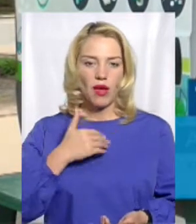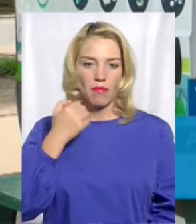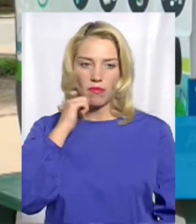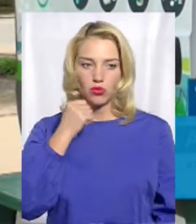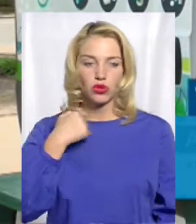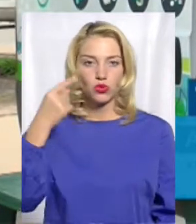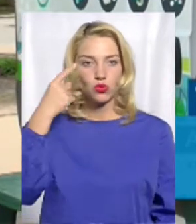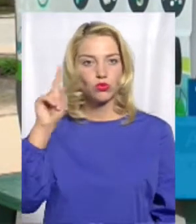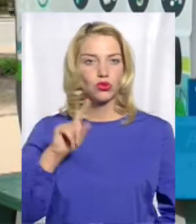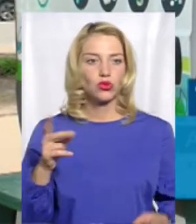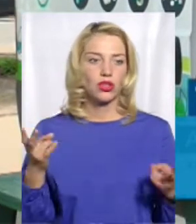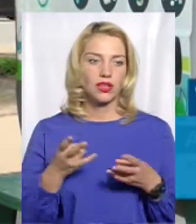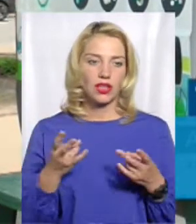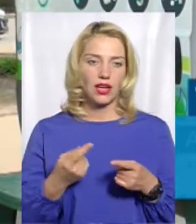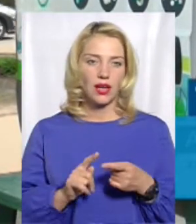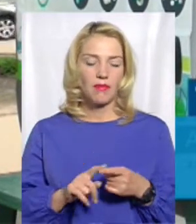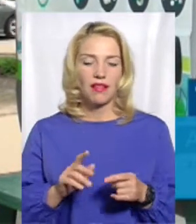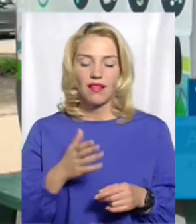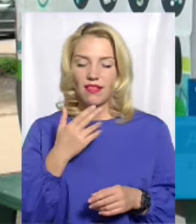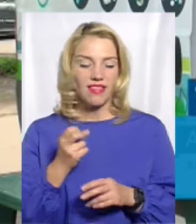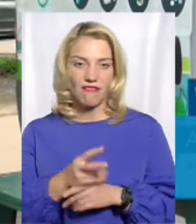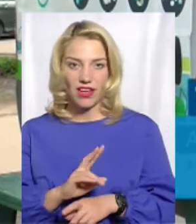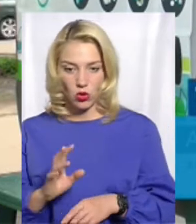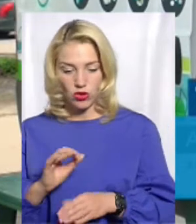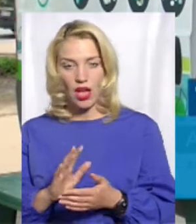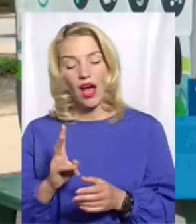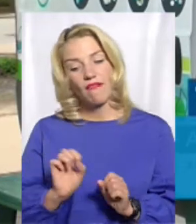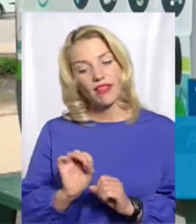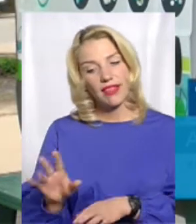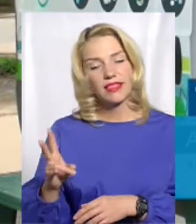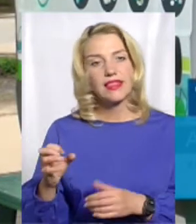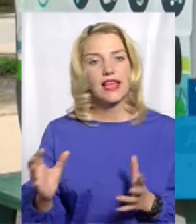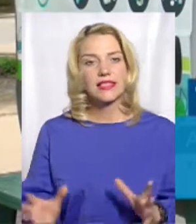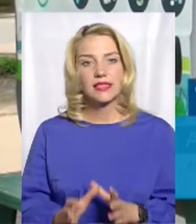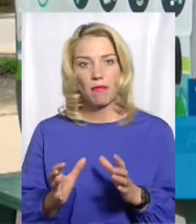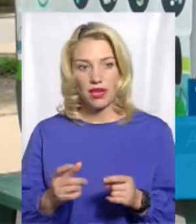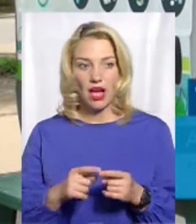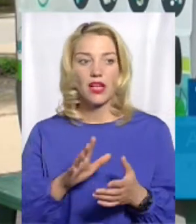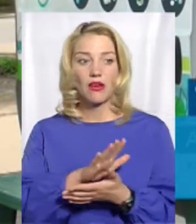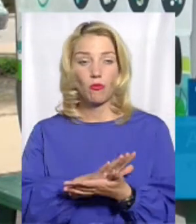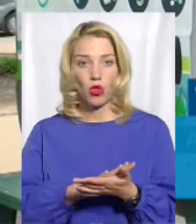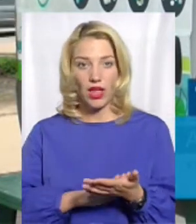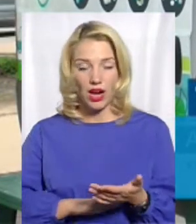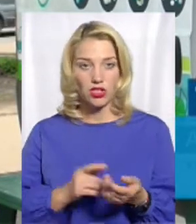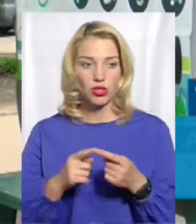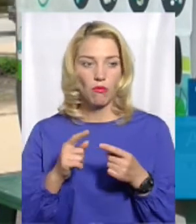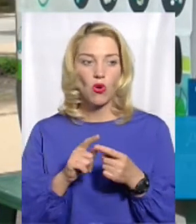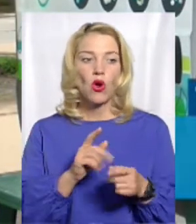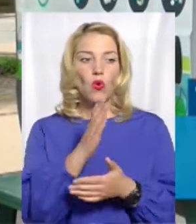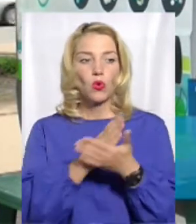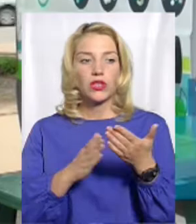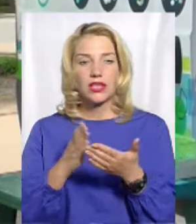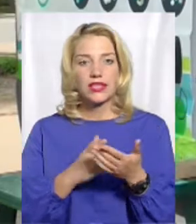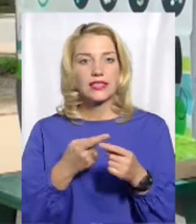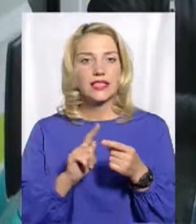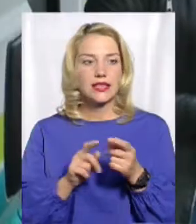треба їх було не викинути, а віддати на зберігання, а потім на подальшу утилізацію, тому що це